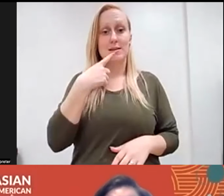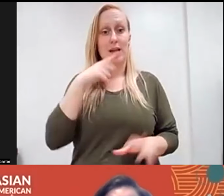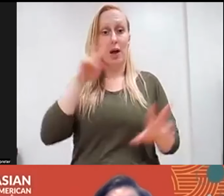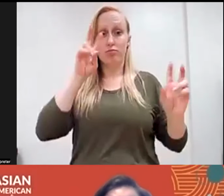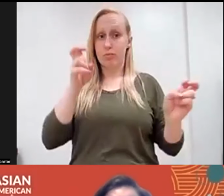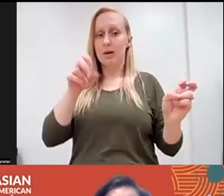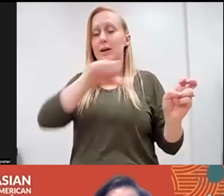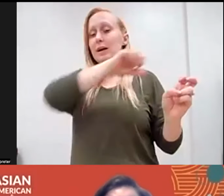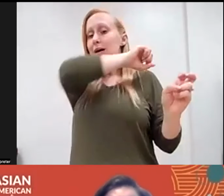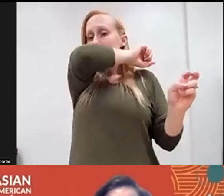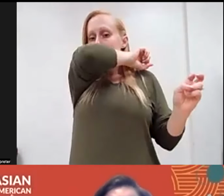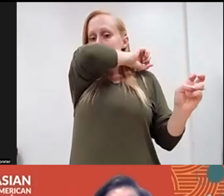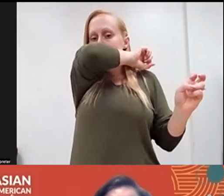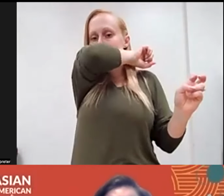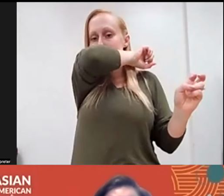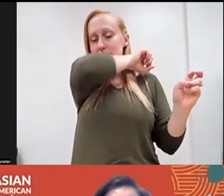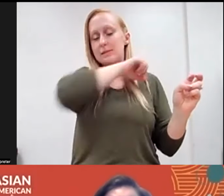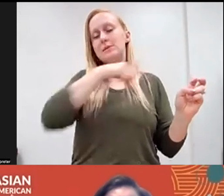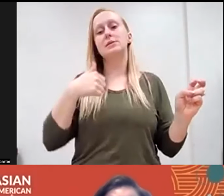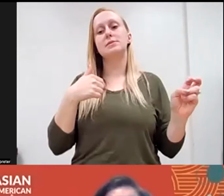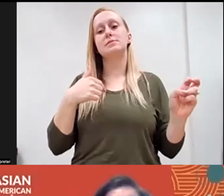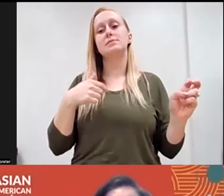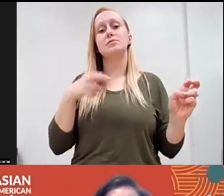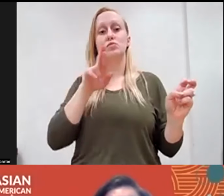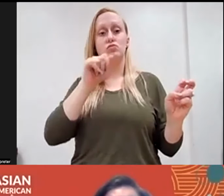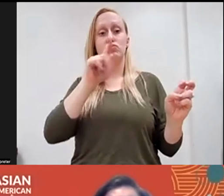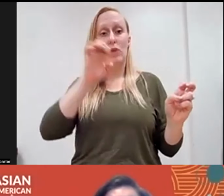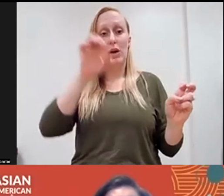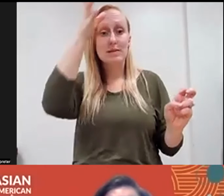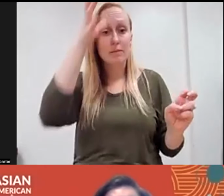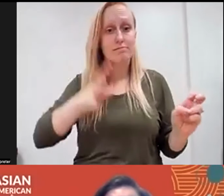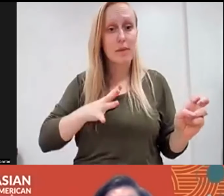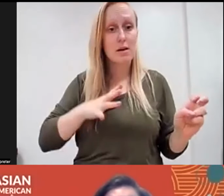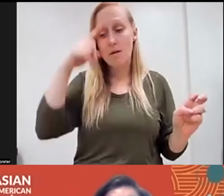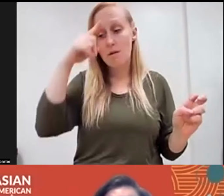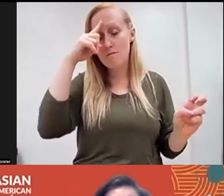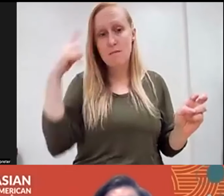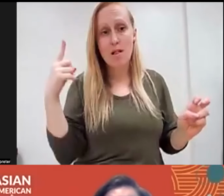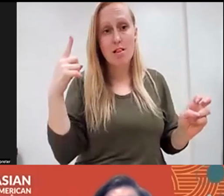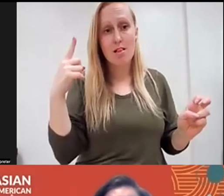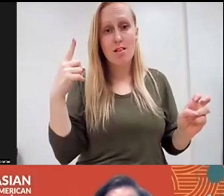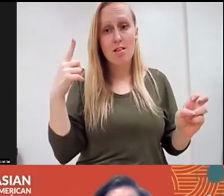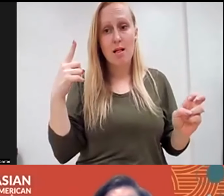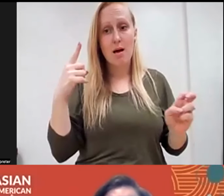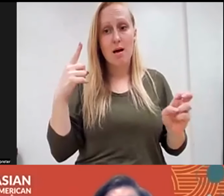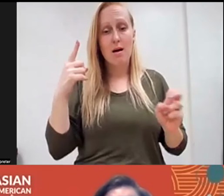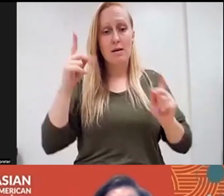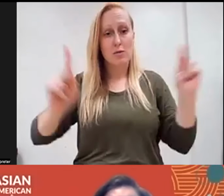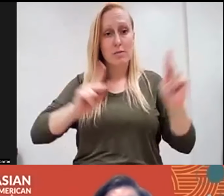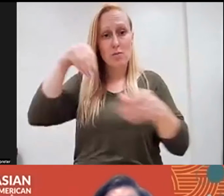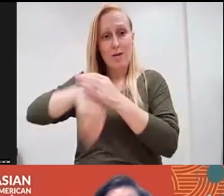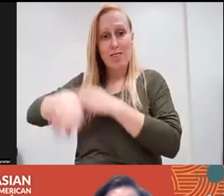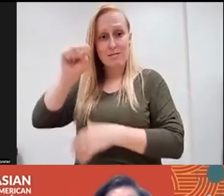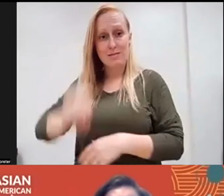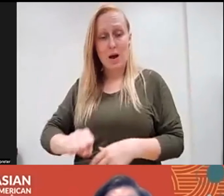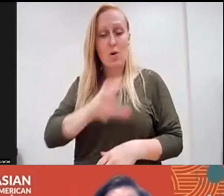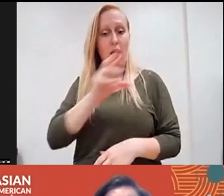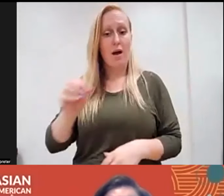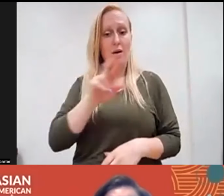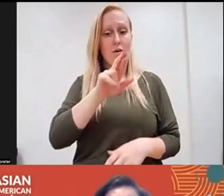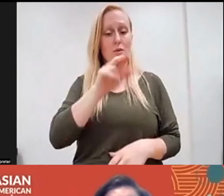مرفوضين وكانوا مطلوبين في ولاية السكان هاواي مطلوبين في ولاية أوريغون الجديدة. And a